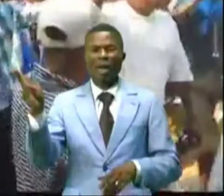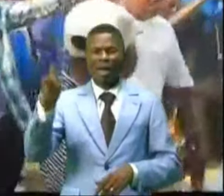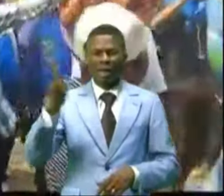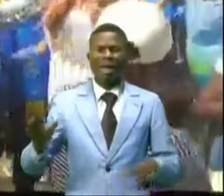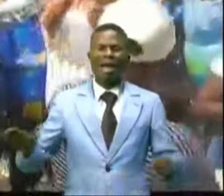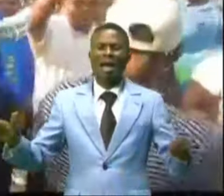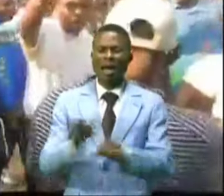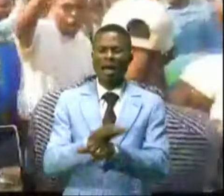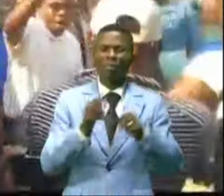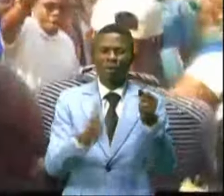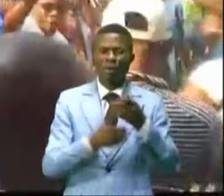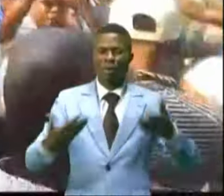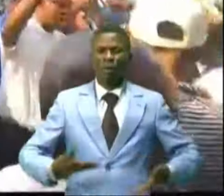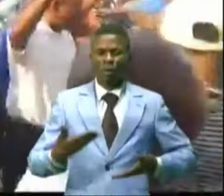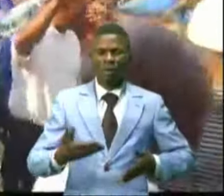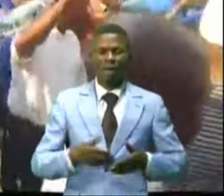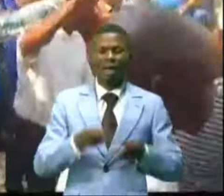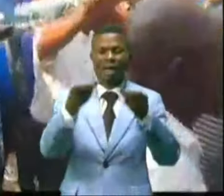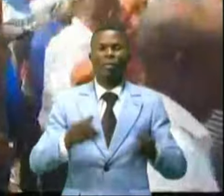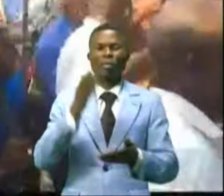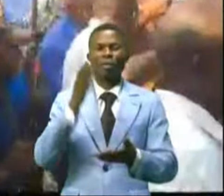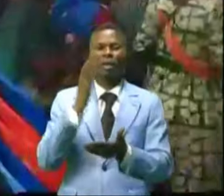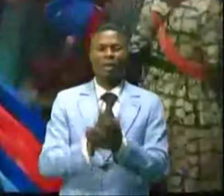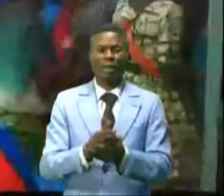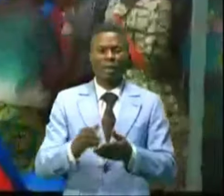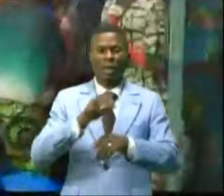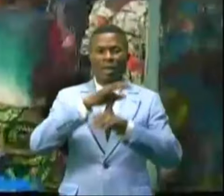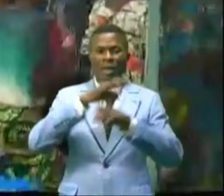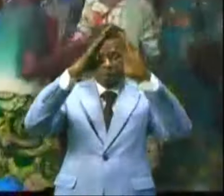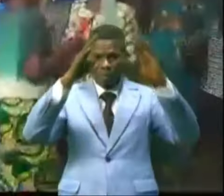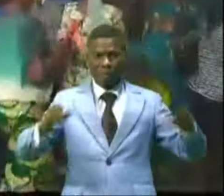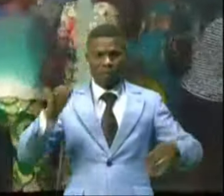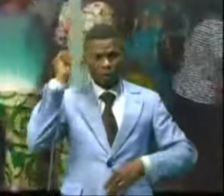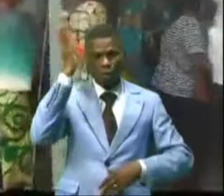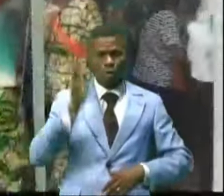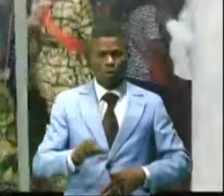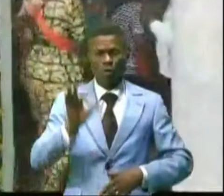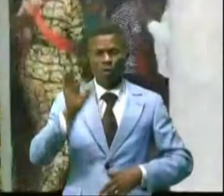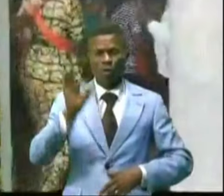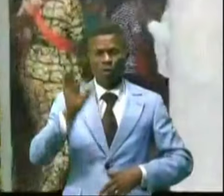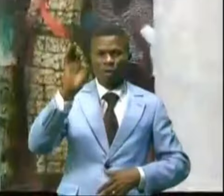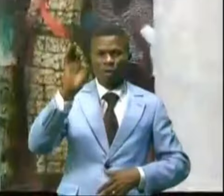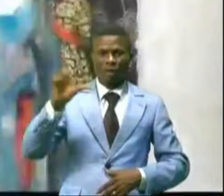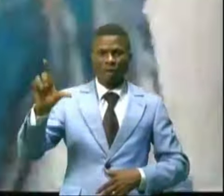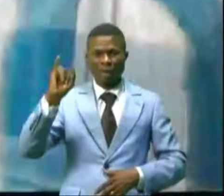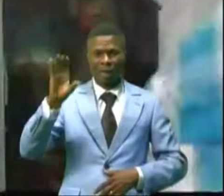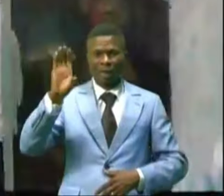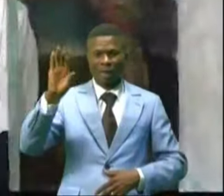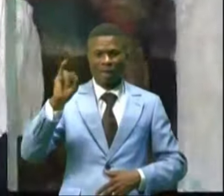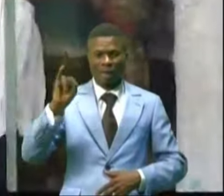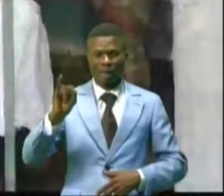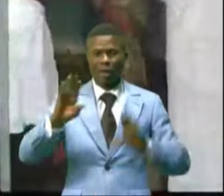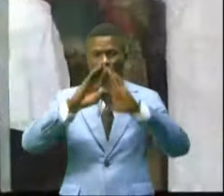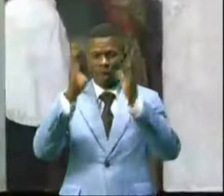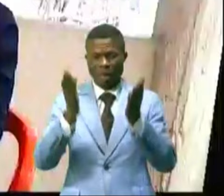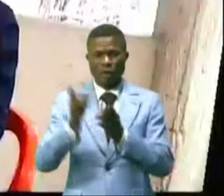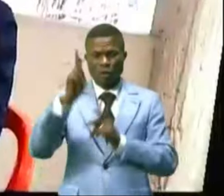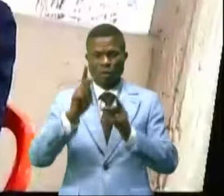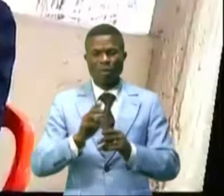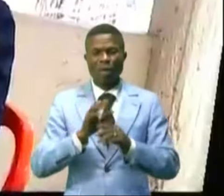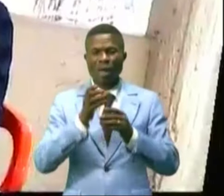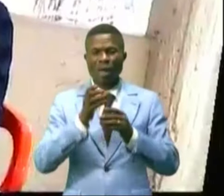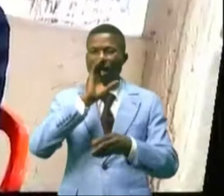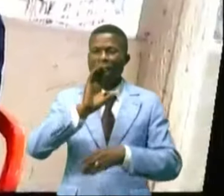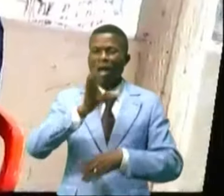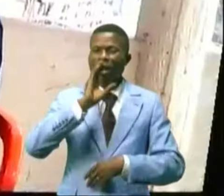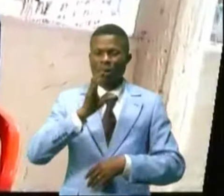d'ambiance avec comme point de chute la résidence du gouverneur Félicien Kiwai, où ces cadres aux militants se sont rafraîchis devant les